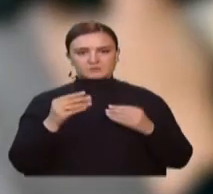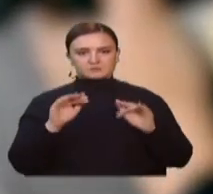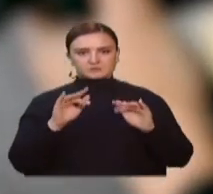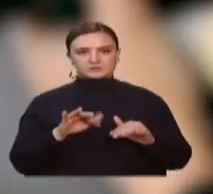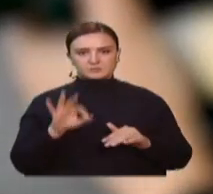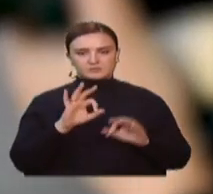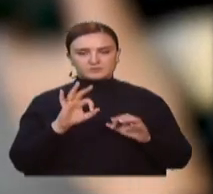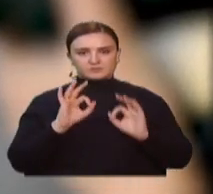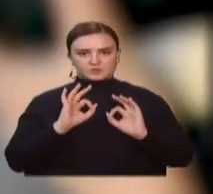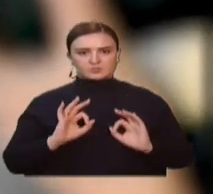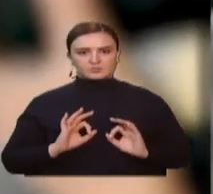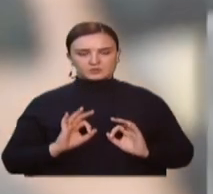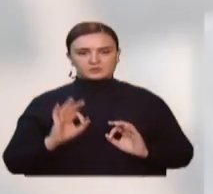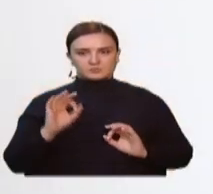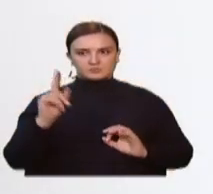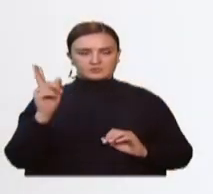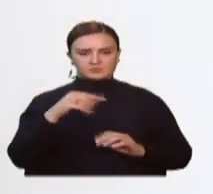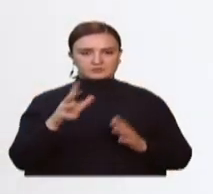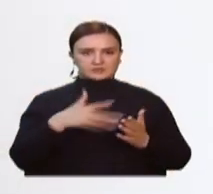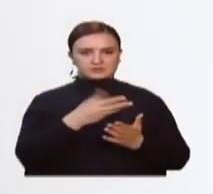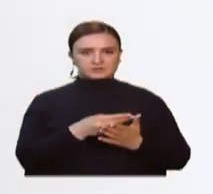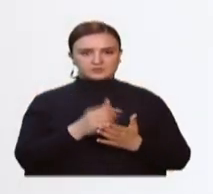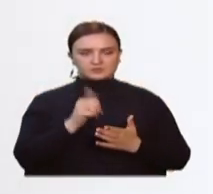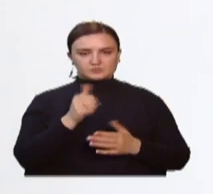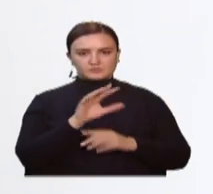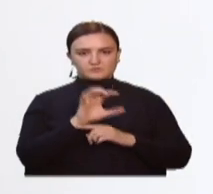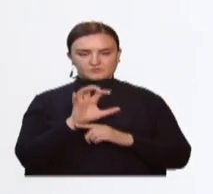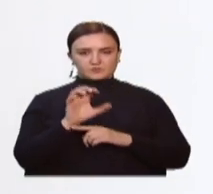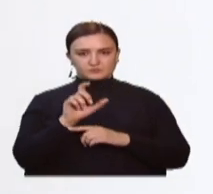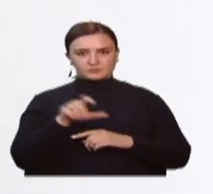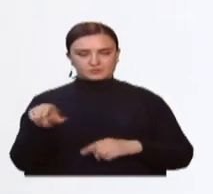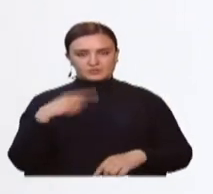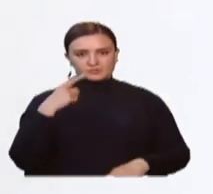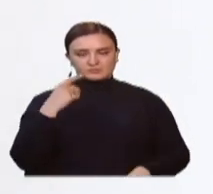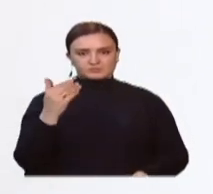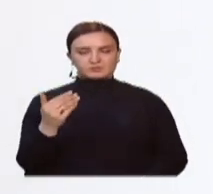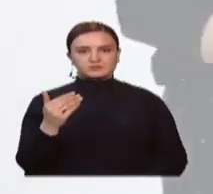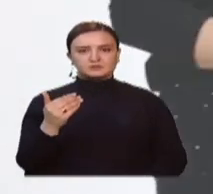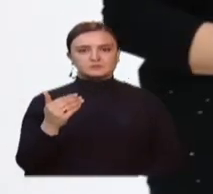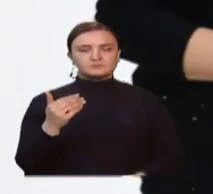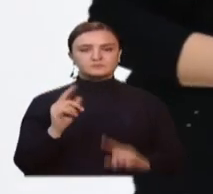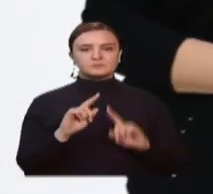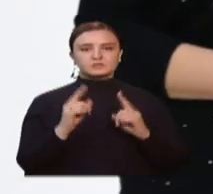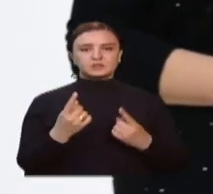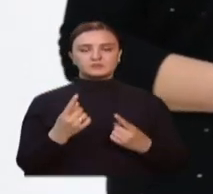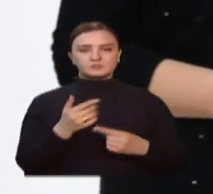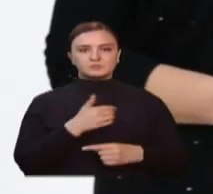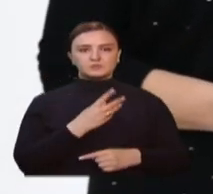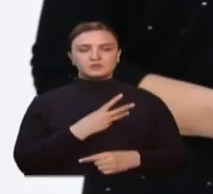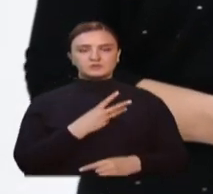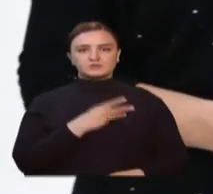გამო პროკურატურას კომპენსაციის გადახდაც დაეკისრა. როგორც ფოტორეპორტიორები ამბობდნენ, მათი დაკავების